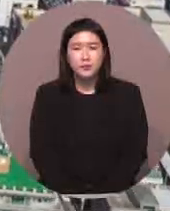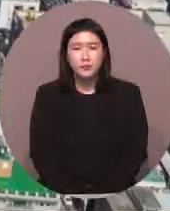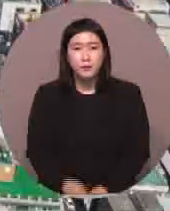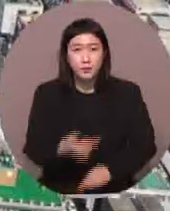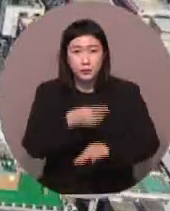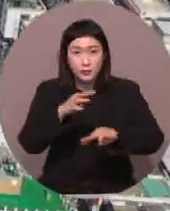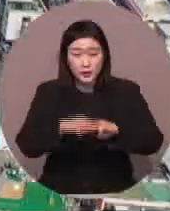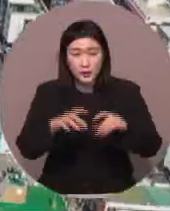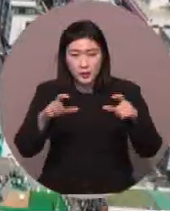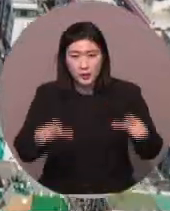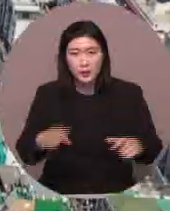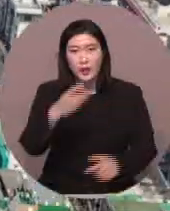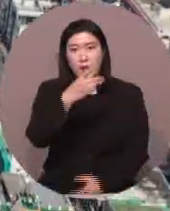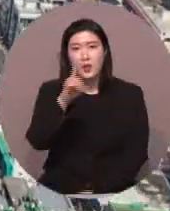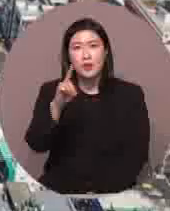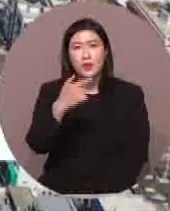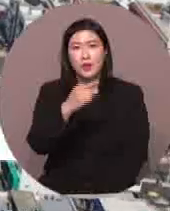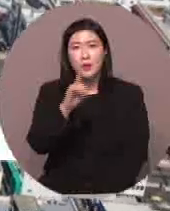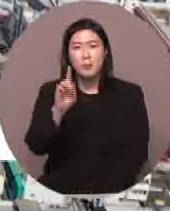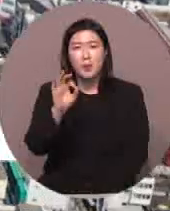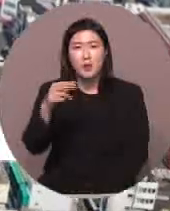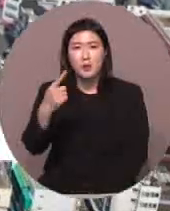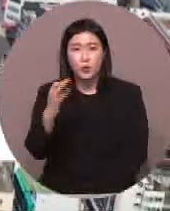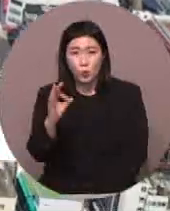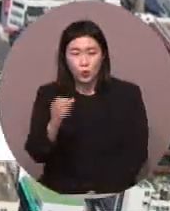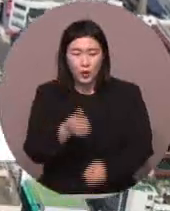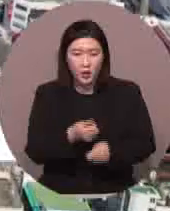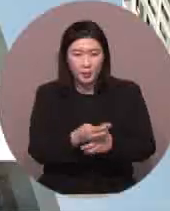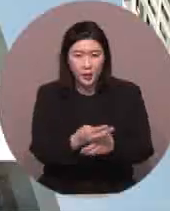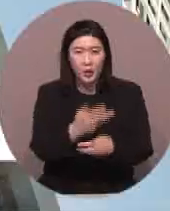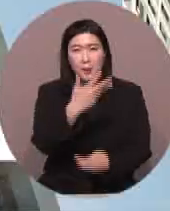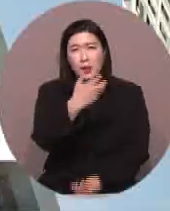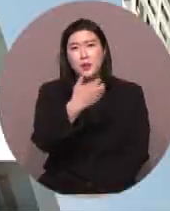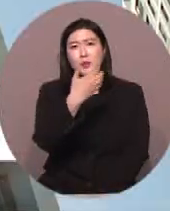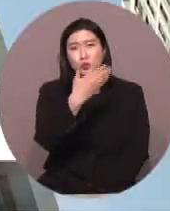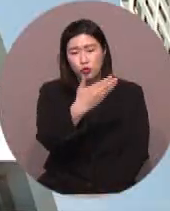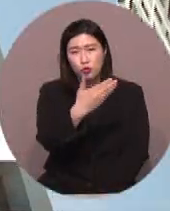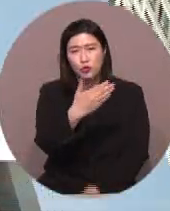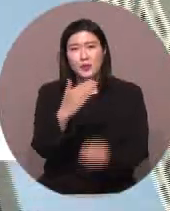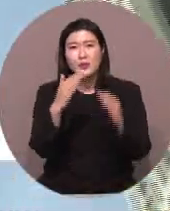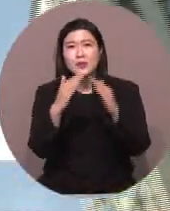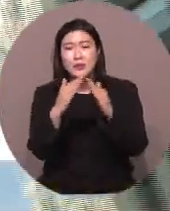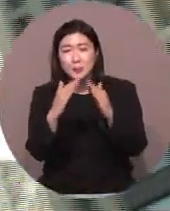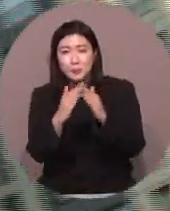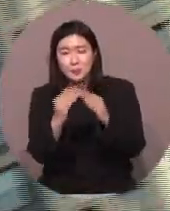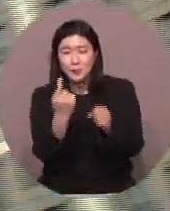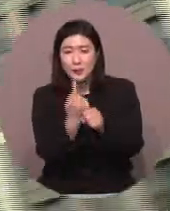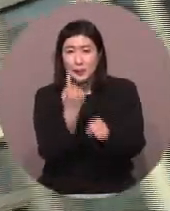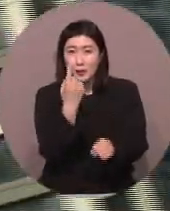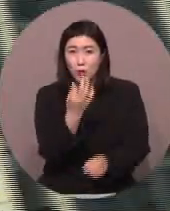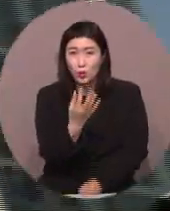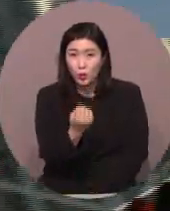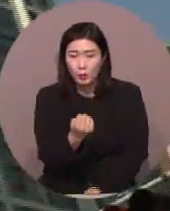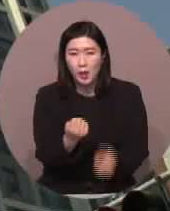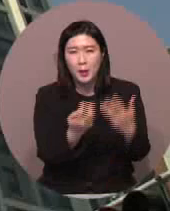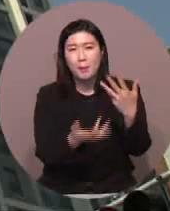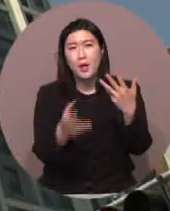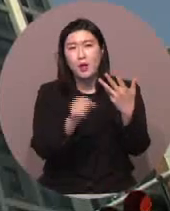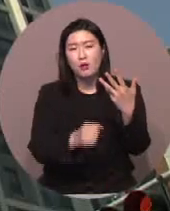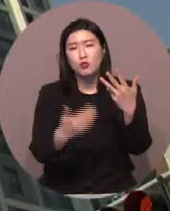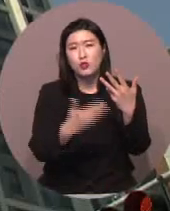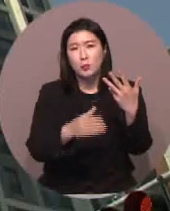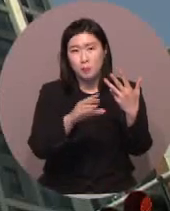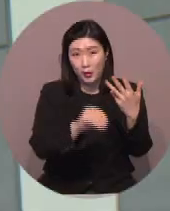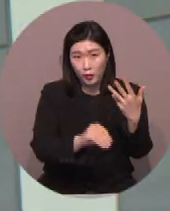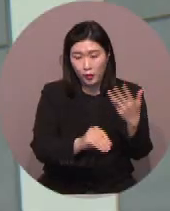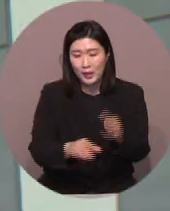대전 탐방동의 한 아파트. 이 아파트의 89제곱미터 매물은 지난해 8억 9천만 원에